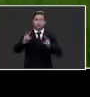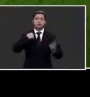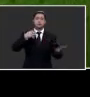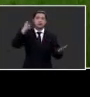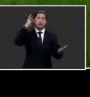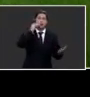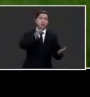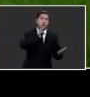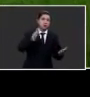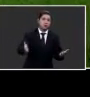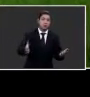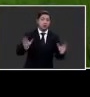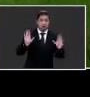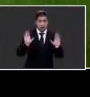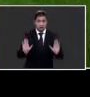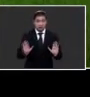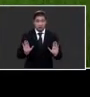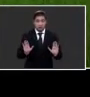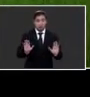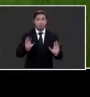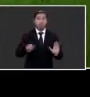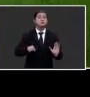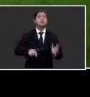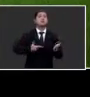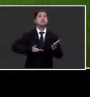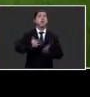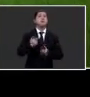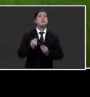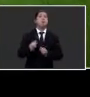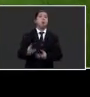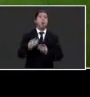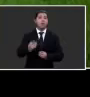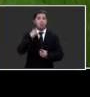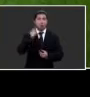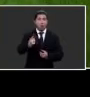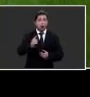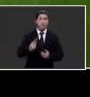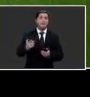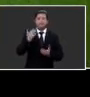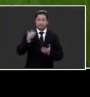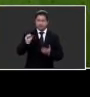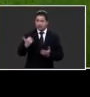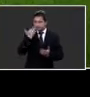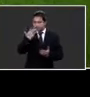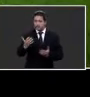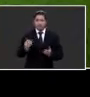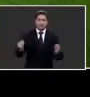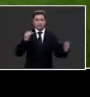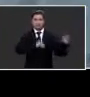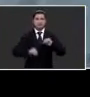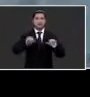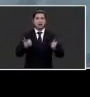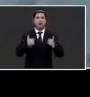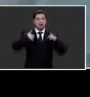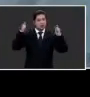iyi anlıyoruz ancak artık tarımsal üretimde verimi yükseltmek için daha fazlasını